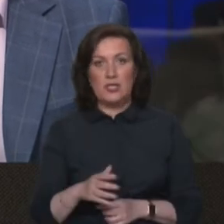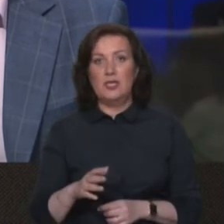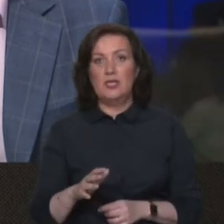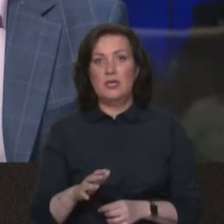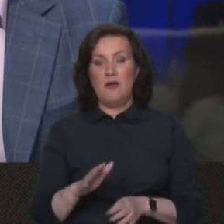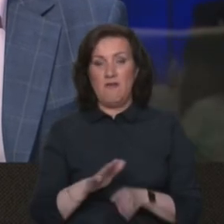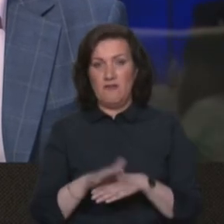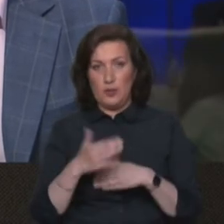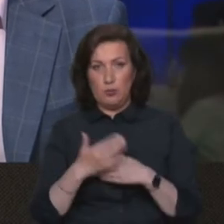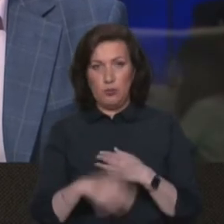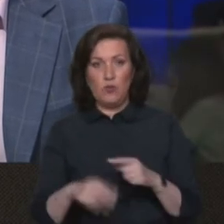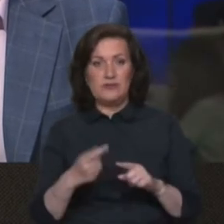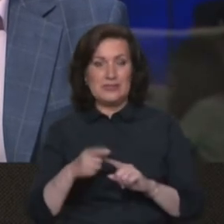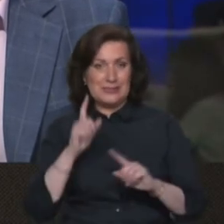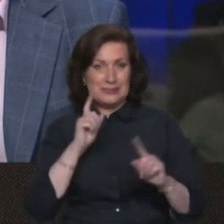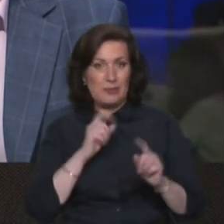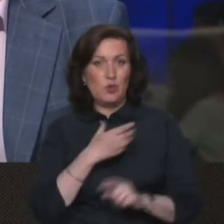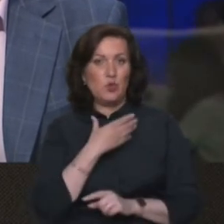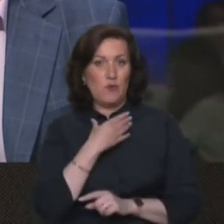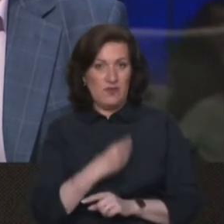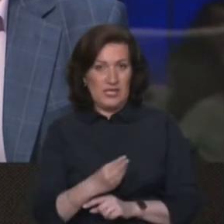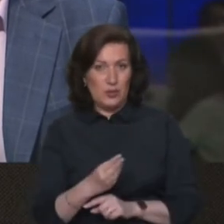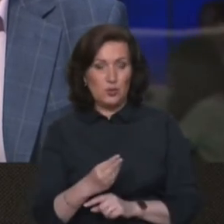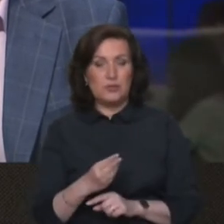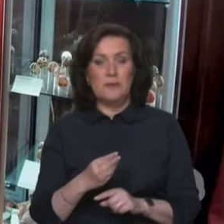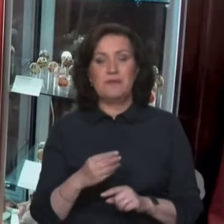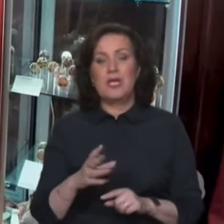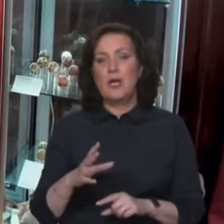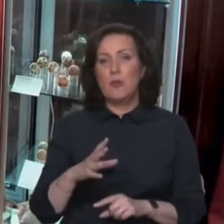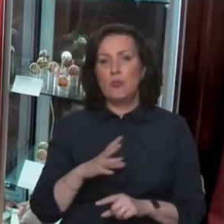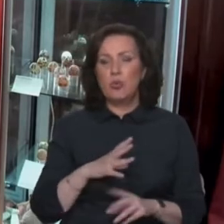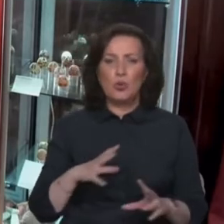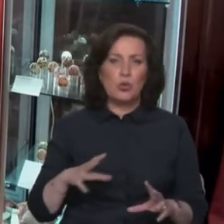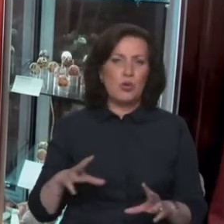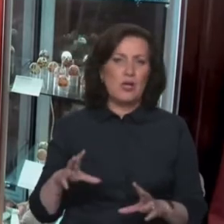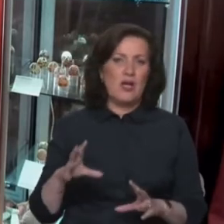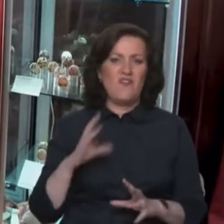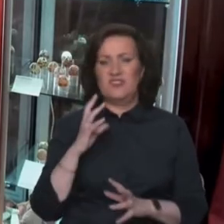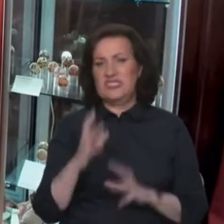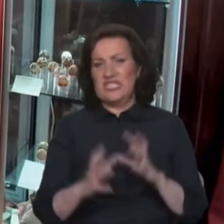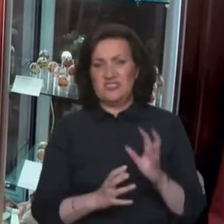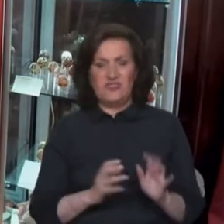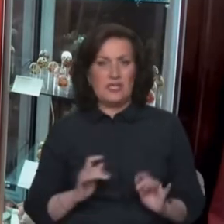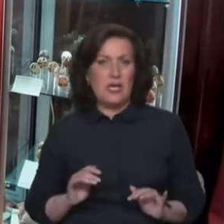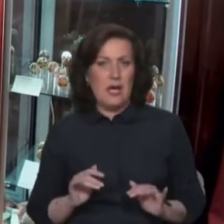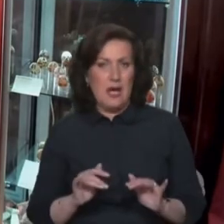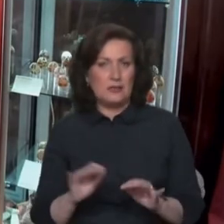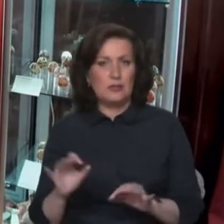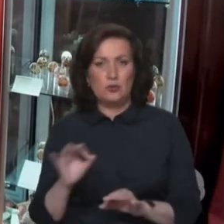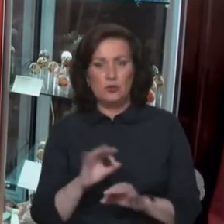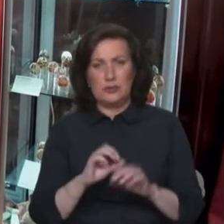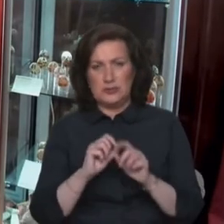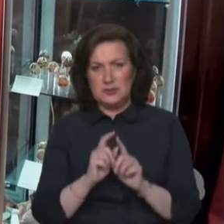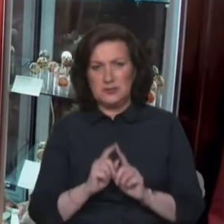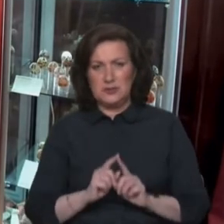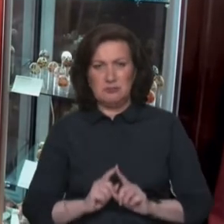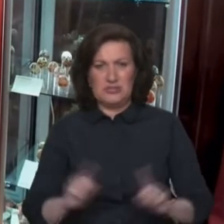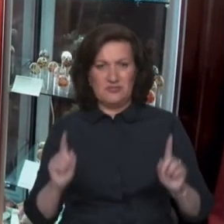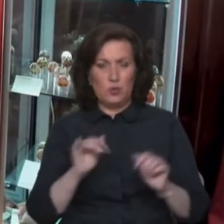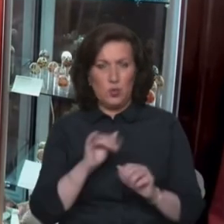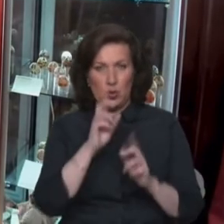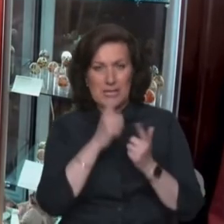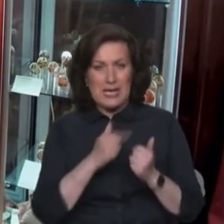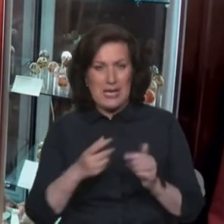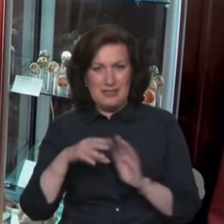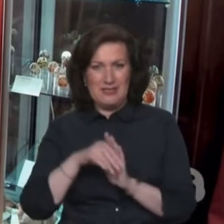відбувся цей саміт у Вільнюсі, як ви згадали раніше, була всесвітня акція щодо специфічно у тих країн,